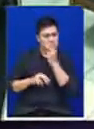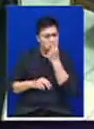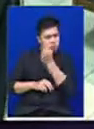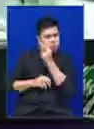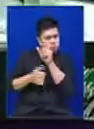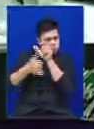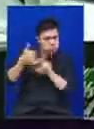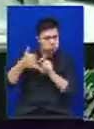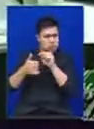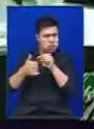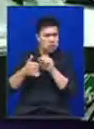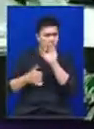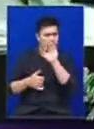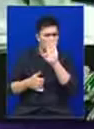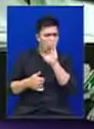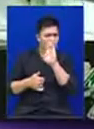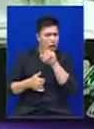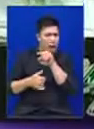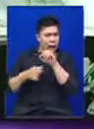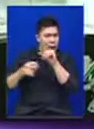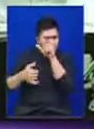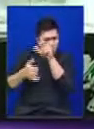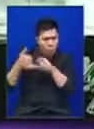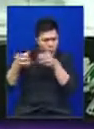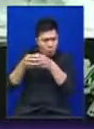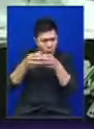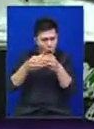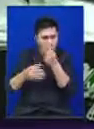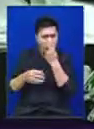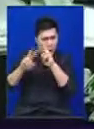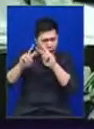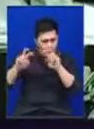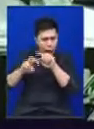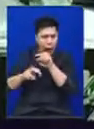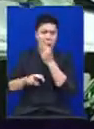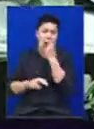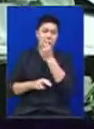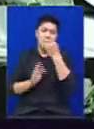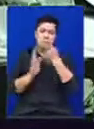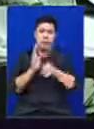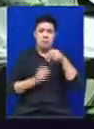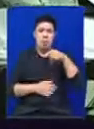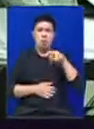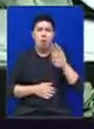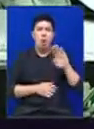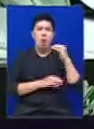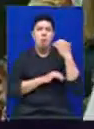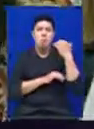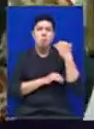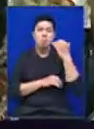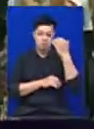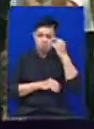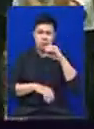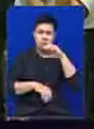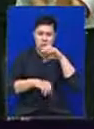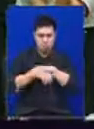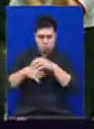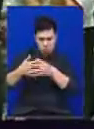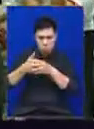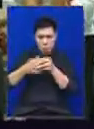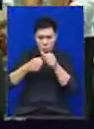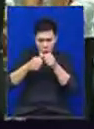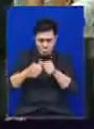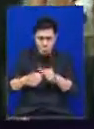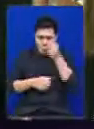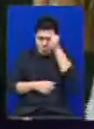ใช้โซเชียลมีเดียของกลุ่มบุคคลดังกล่าวมาระยะหนึ่งพบการกระทำความผิดพรบ.คอมพิวเตอร์จะควบคุมตัวไว้สอบสวน7วันต